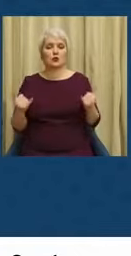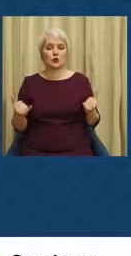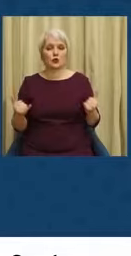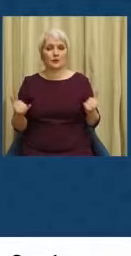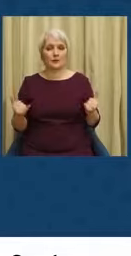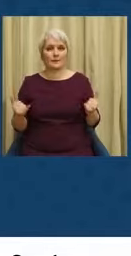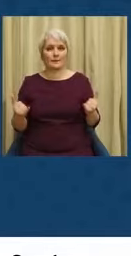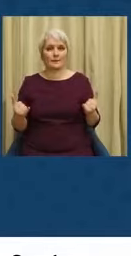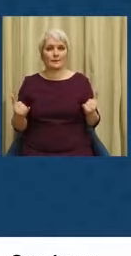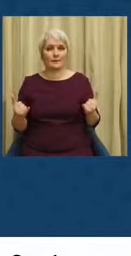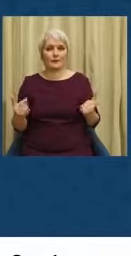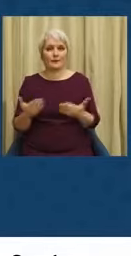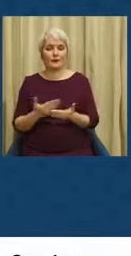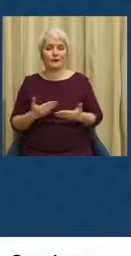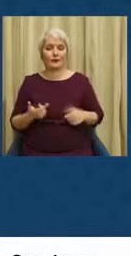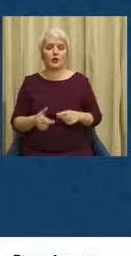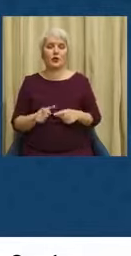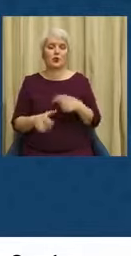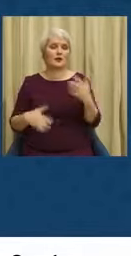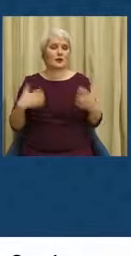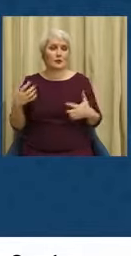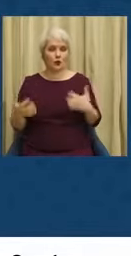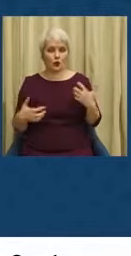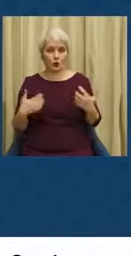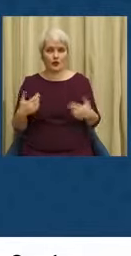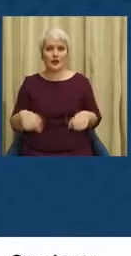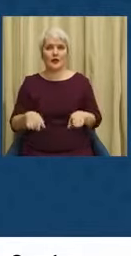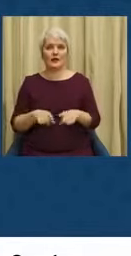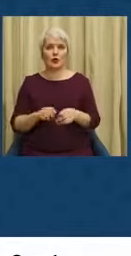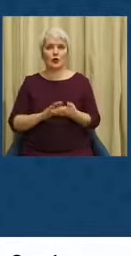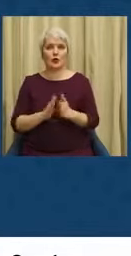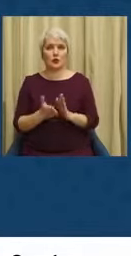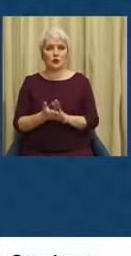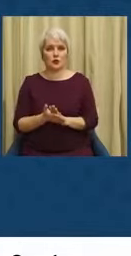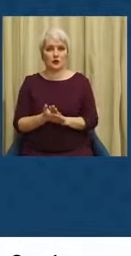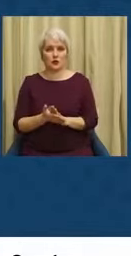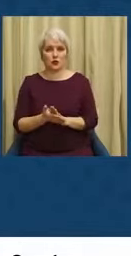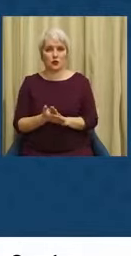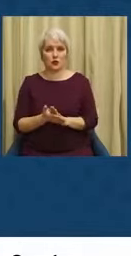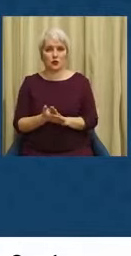сьогодні ми дуже занепокоєні такою ситуацією,